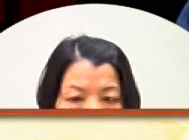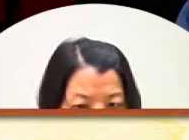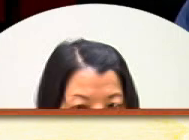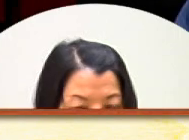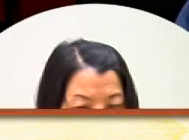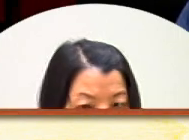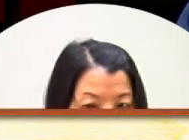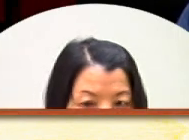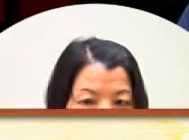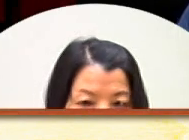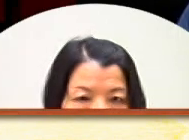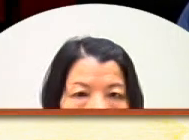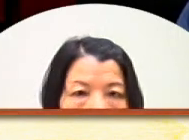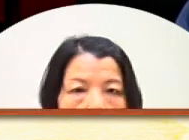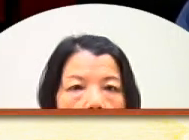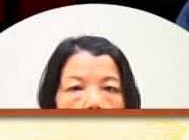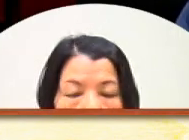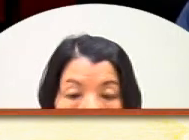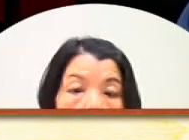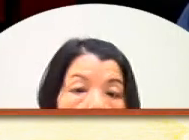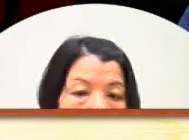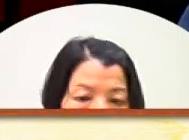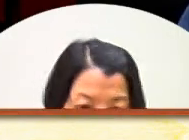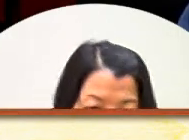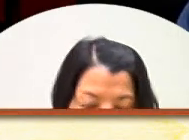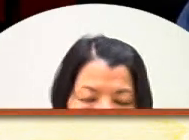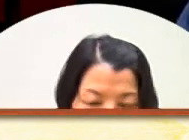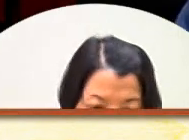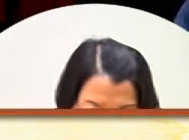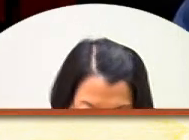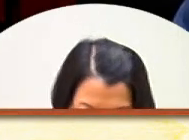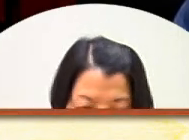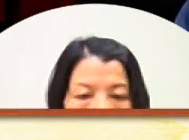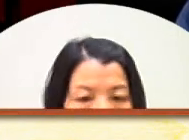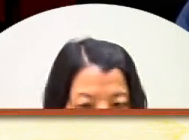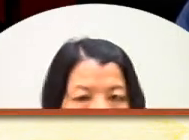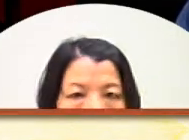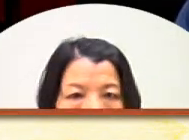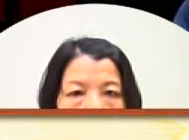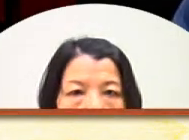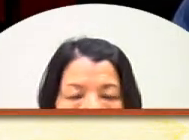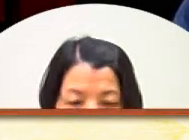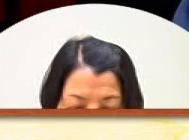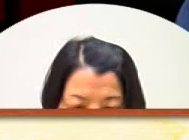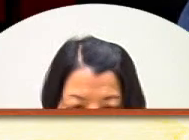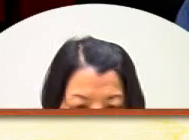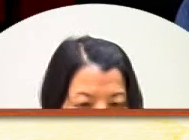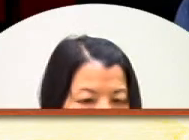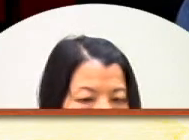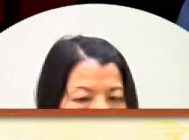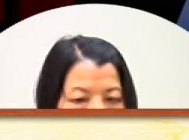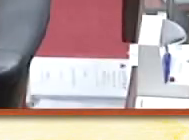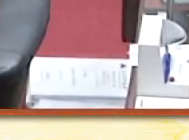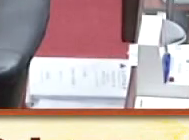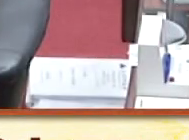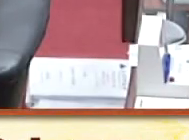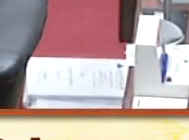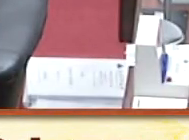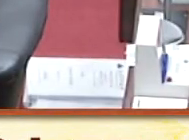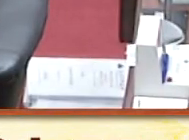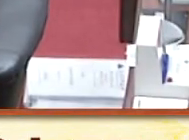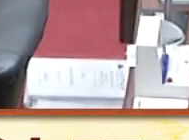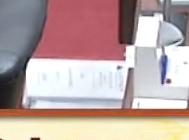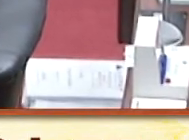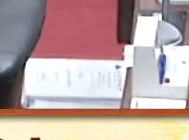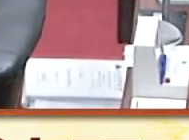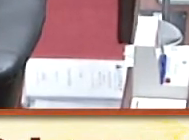觉得要开采的话，可以来谈判。我这两个前提从来没人提过，每天把我当成一个傻瓜一样。 讲到公